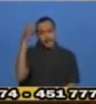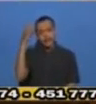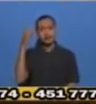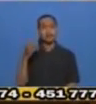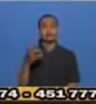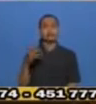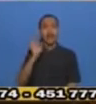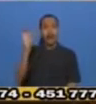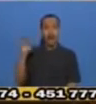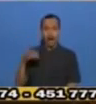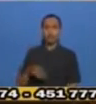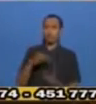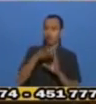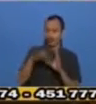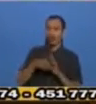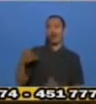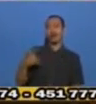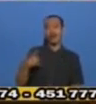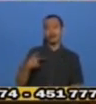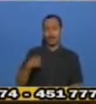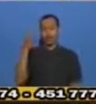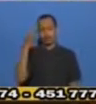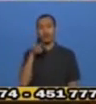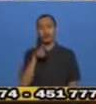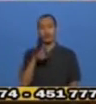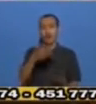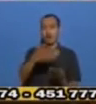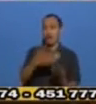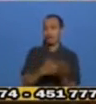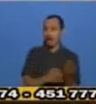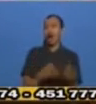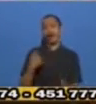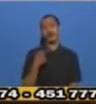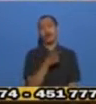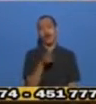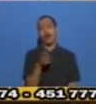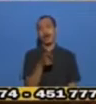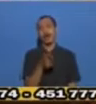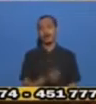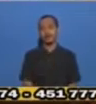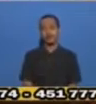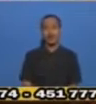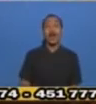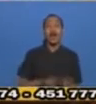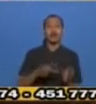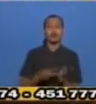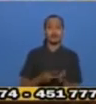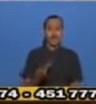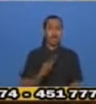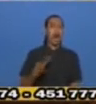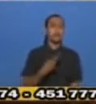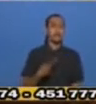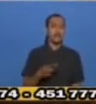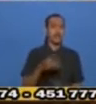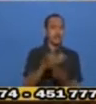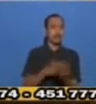basis program ya. Iya, iya. Saya kira mereka juga punya data. Iya. Saya kira itu bisa di cross check-kan dan Oke. tidak hanya kami, sebetulnya pemerintah juga sebenarnya sudah ada datanya. Oke,